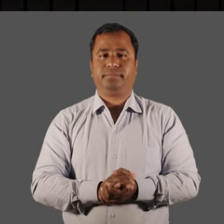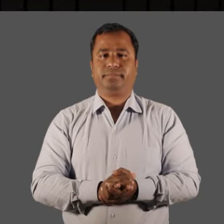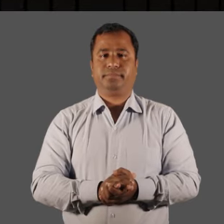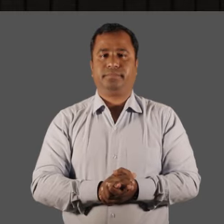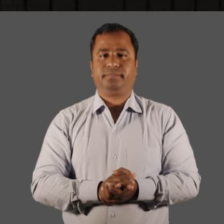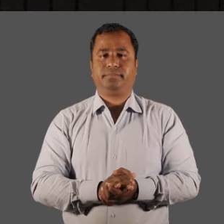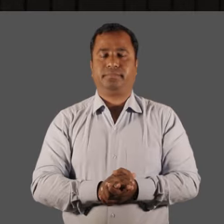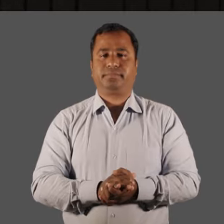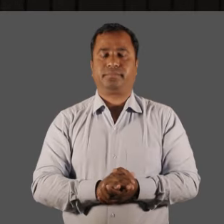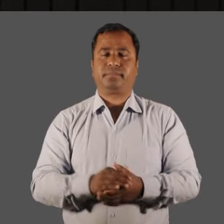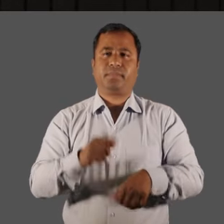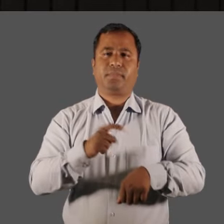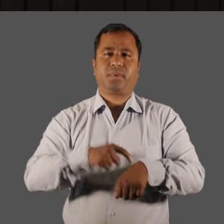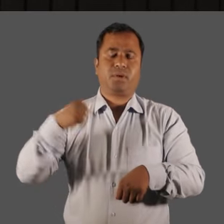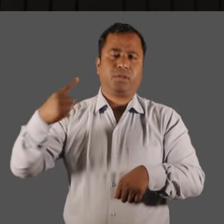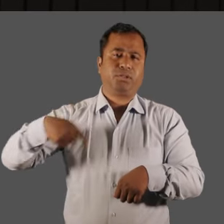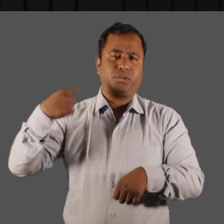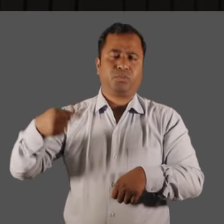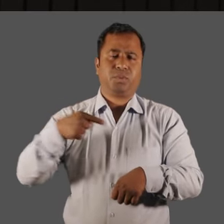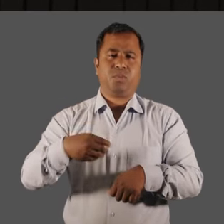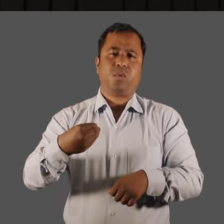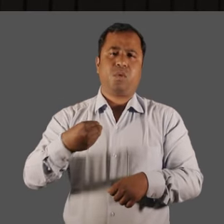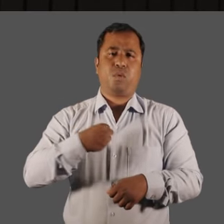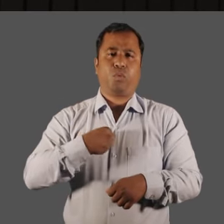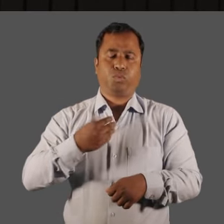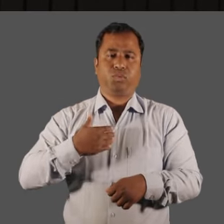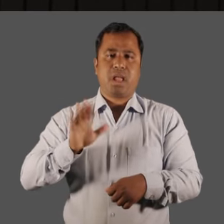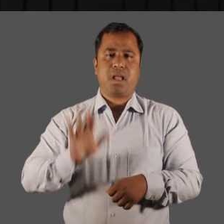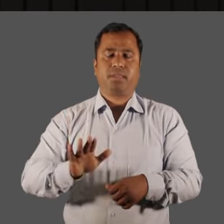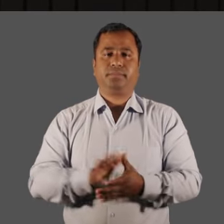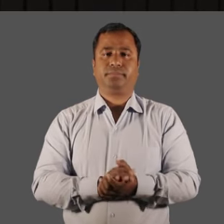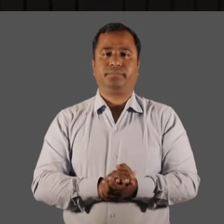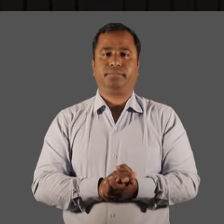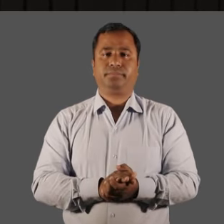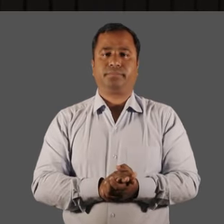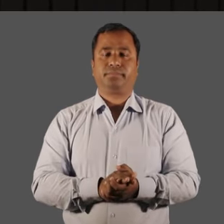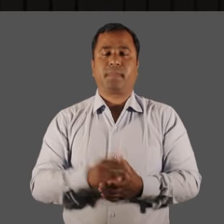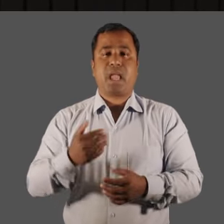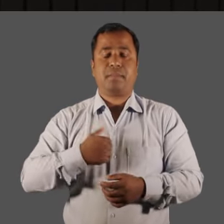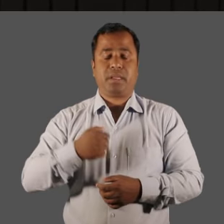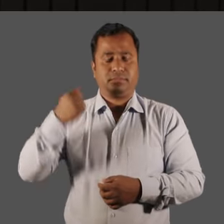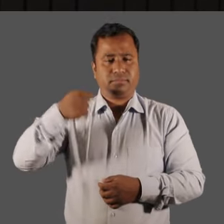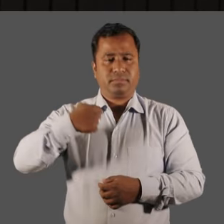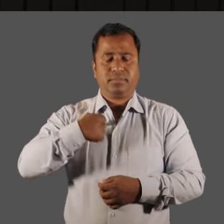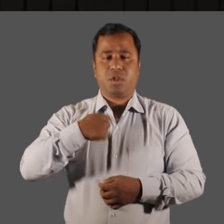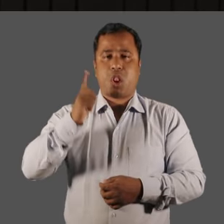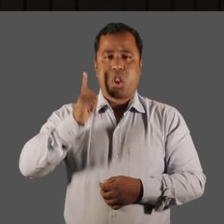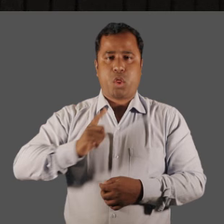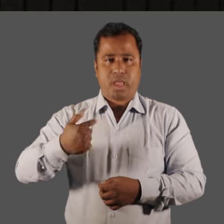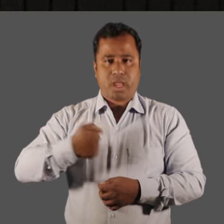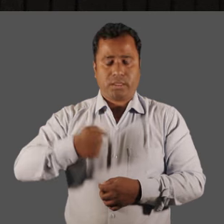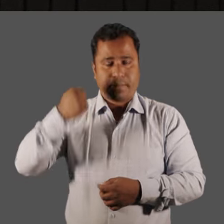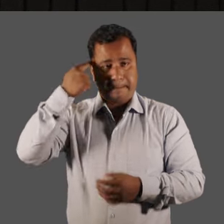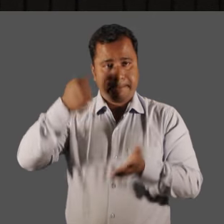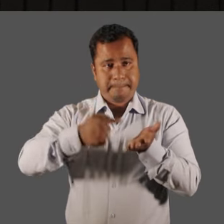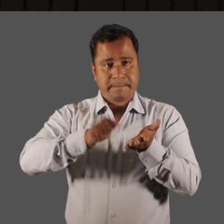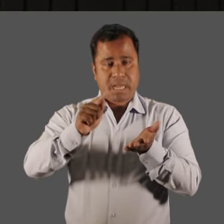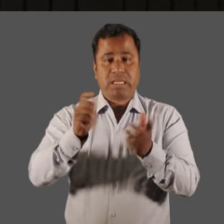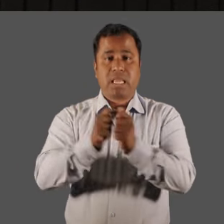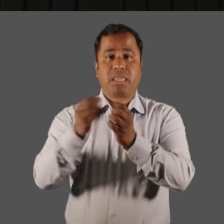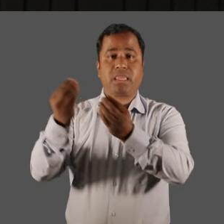এটা আমার সব সময়কার একটা কষ্ট যে আমার আম, আমার ডিসিশন নেওয়ার জায়গাগুলোতে, বা আমার